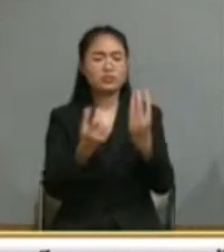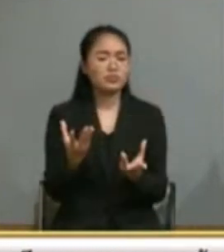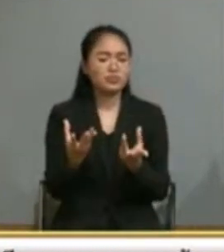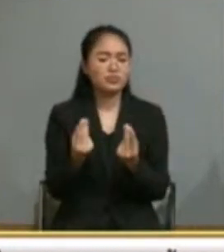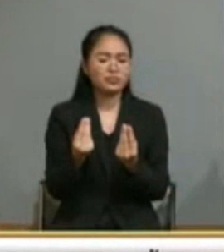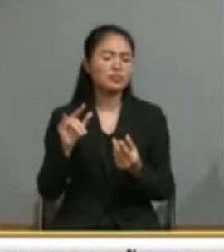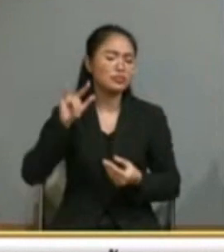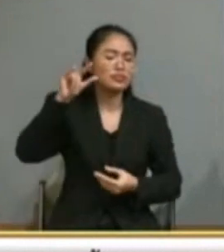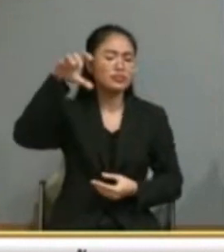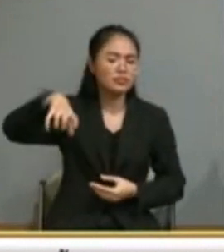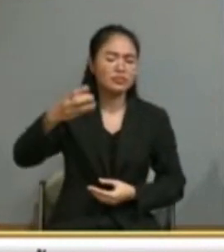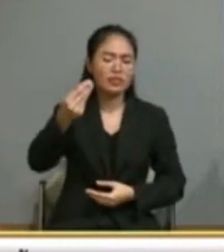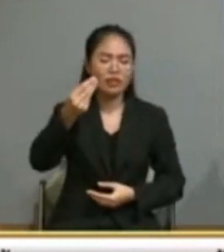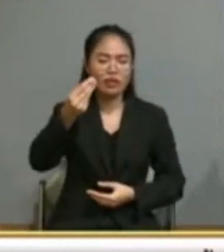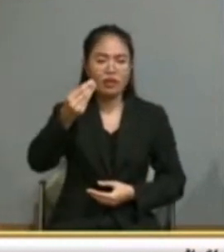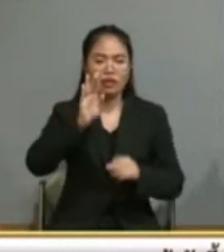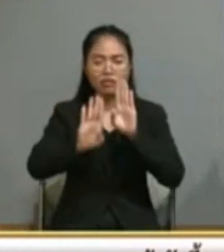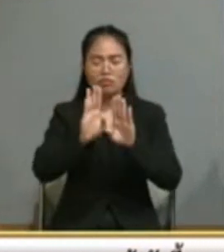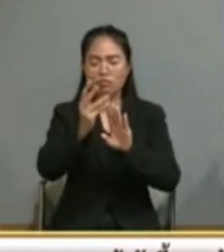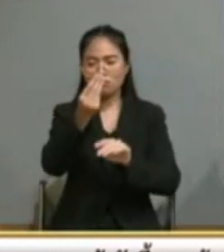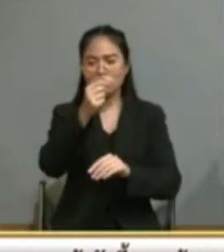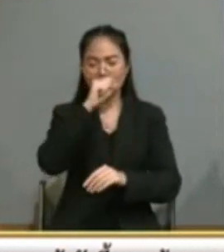พ้ที่เทาไห่ครัพ้ที่สนับบนสงขาประมาณ